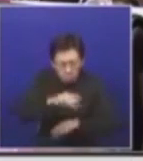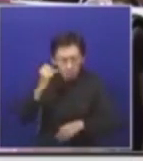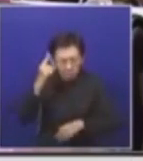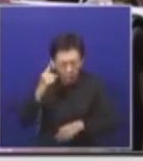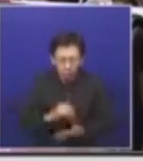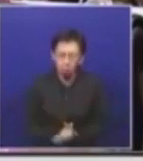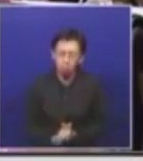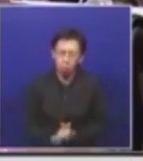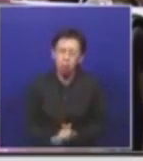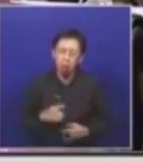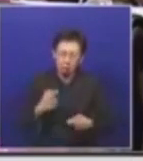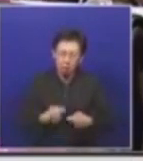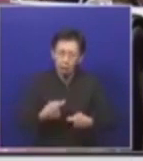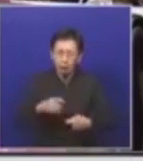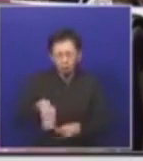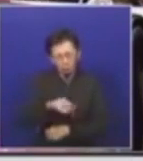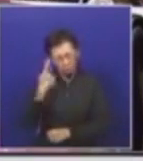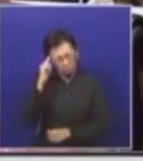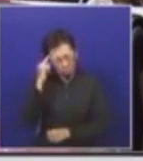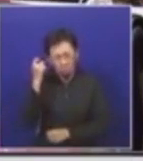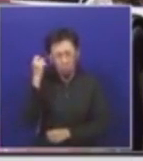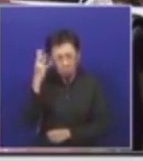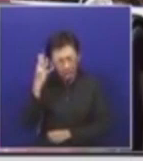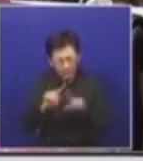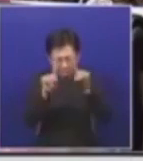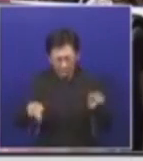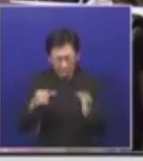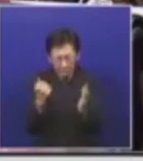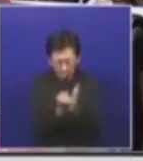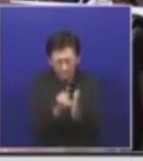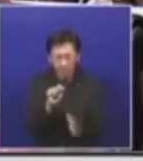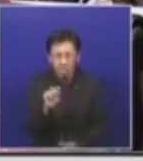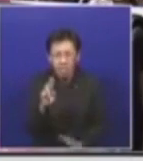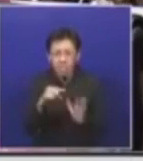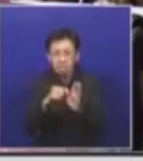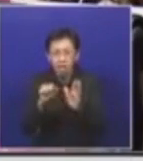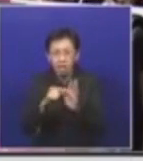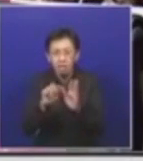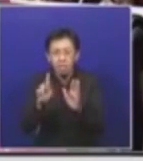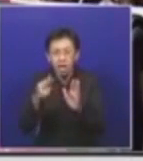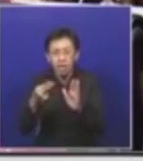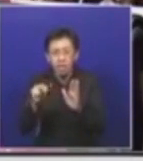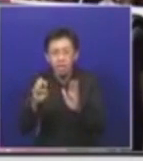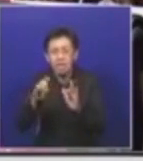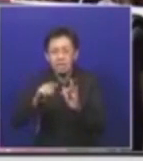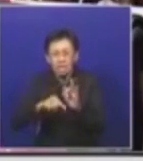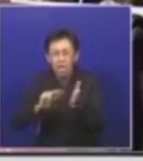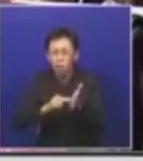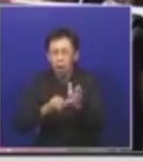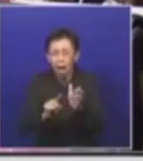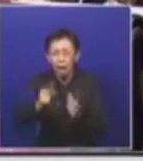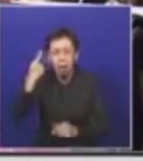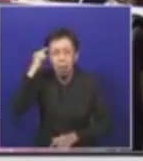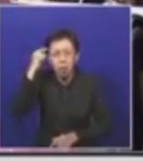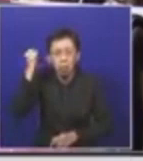ากชาวบ้านเราต้องยอมรับว่าไม่รู้ไม่เข้าใจตราสารหนี้คืออะไรอะไรพวกนี้มันยากผมจึงจะใช้วิธีการใ